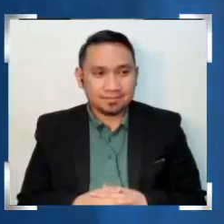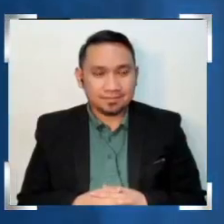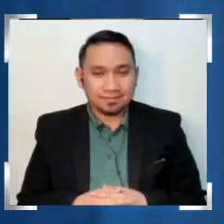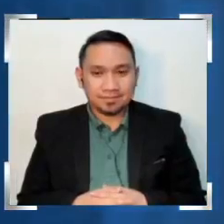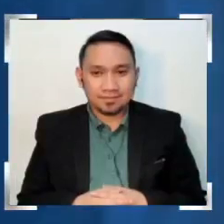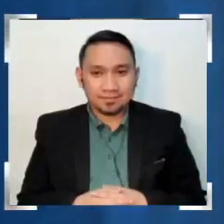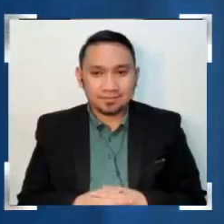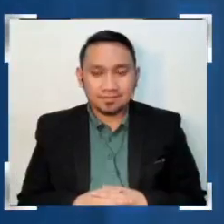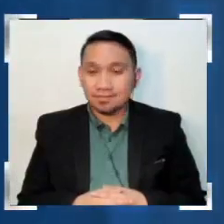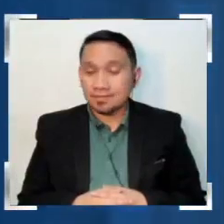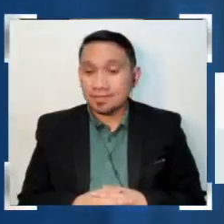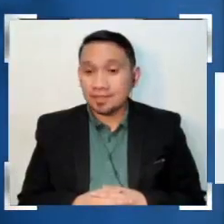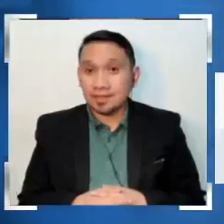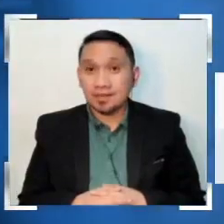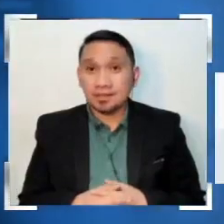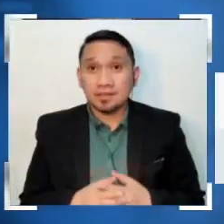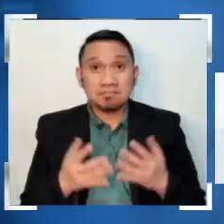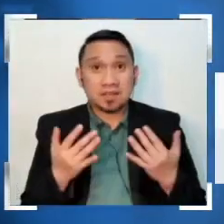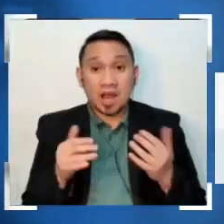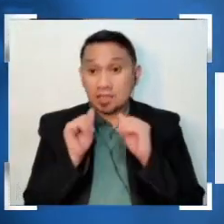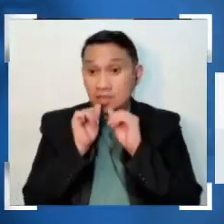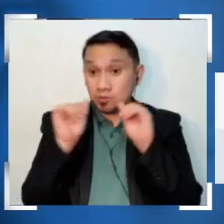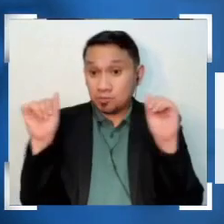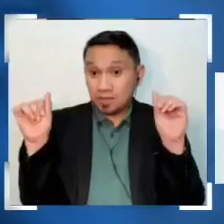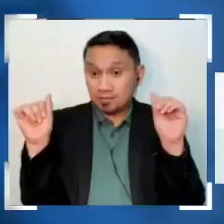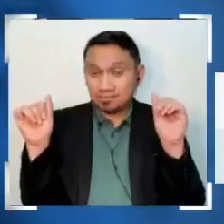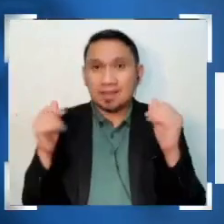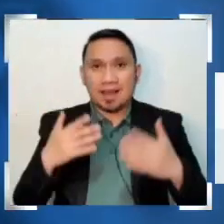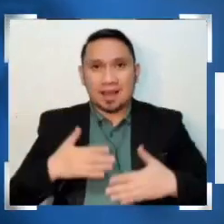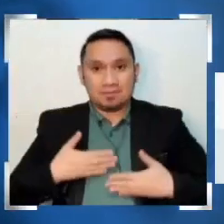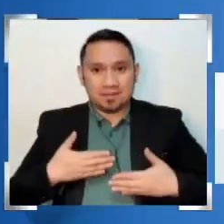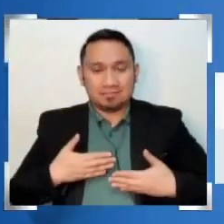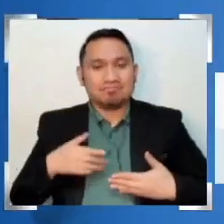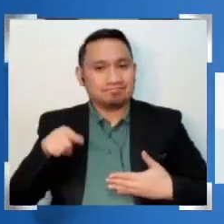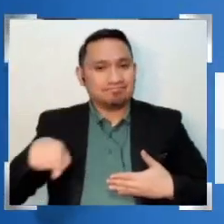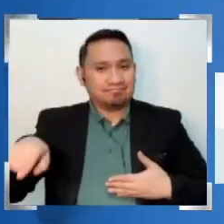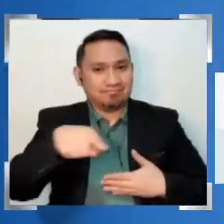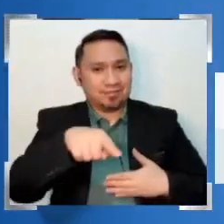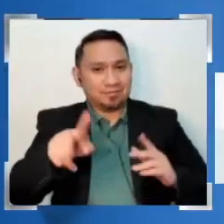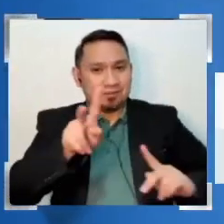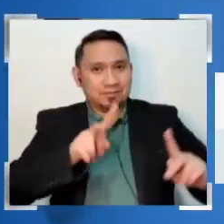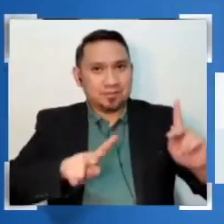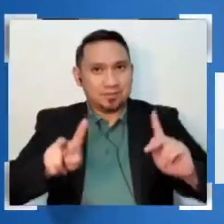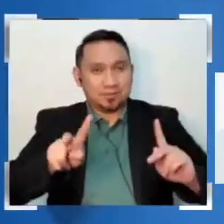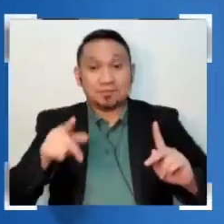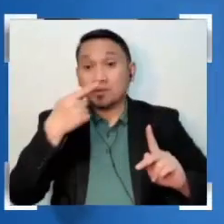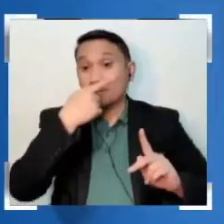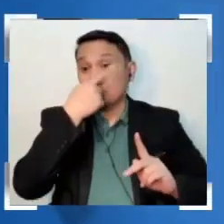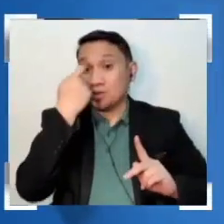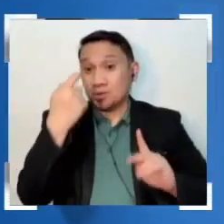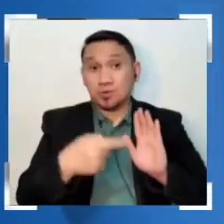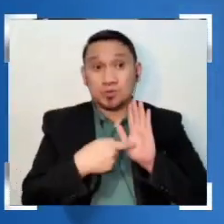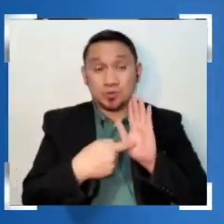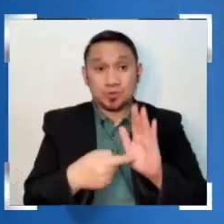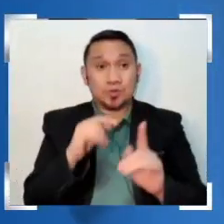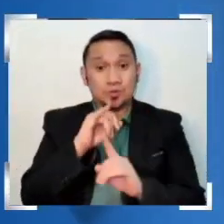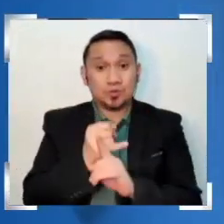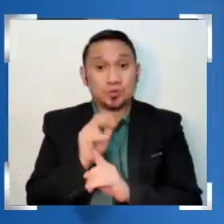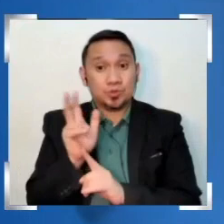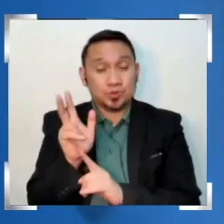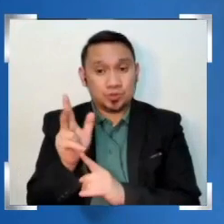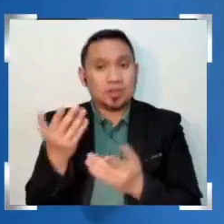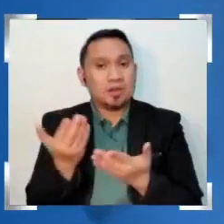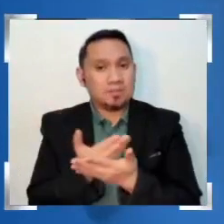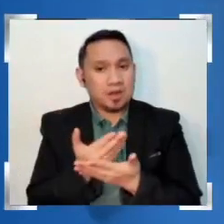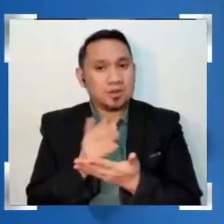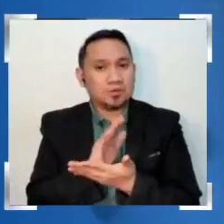Fans are happier sa announcement ng Fil-Am hitmaker na si Olivia Rodrigo. Ire-release na kasi sa June 30 ang bago niyang kanta na